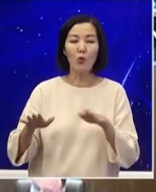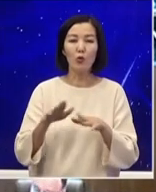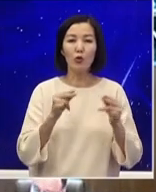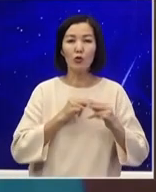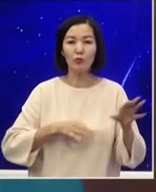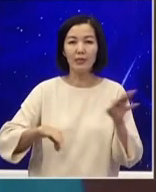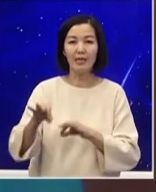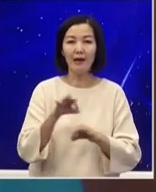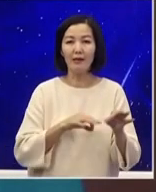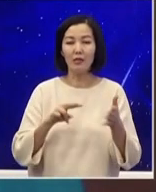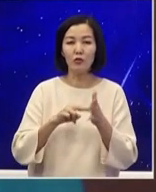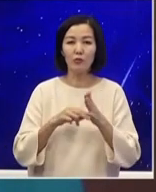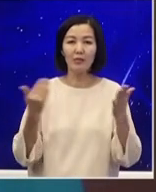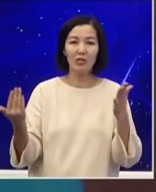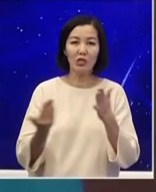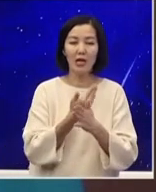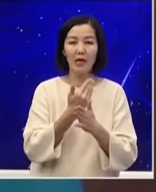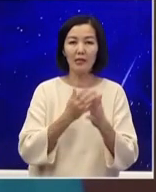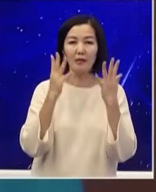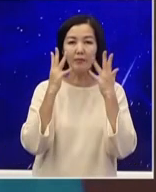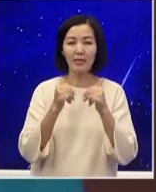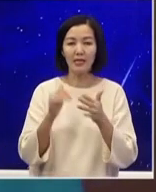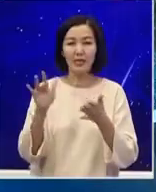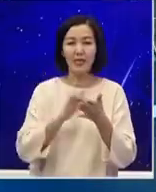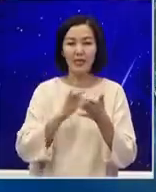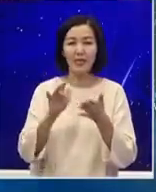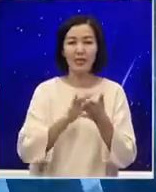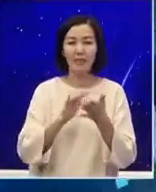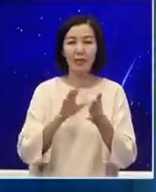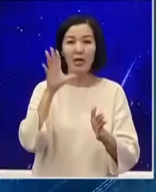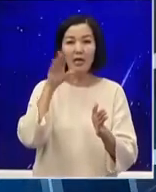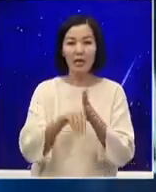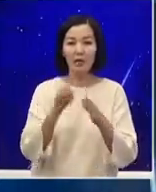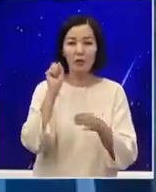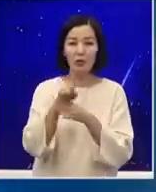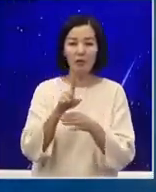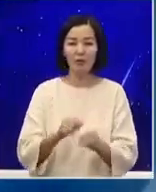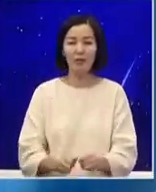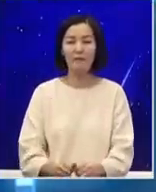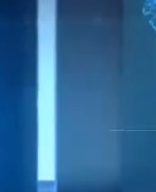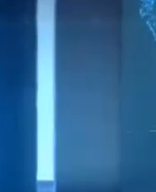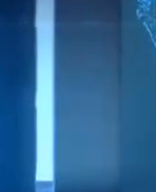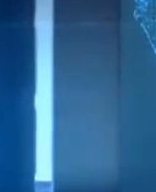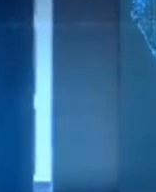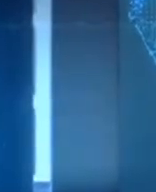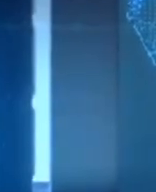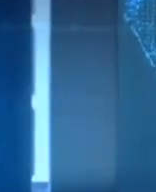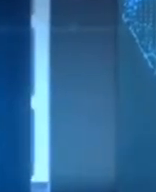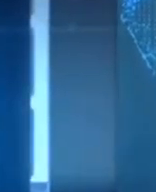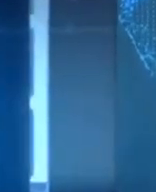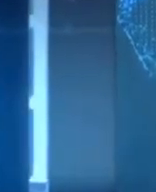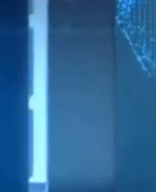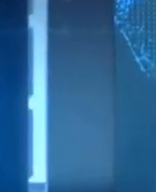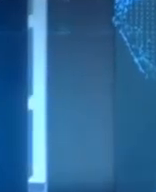әзірлеп, индикаторларды жаңартып, статистикалық есепке алу жүйесін енгізуді тапсырды. Меруерт Қыдырбайқызы, Жасұлан Шымкенже,